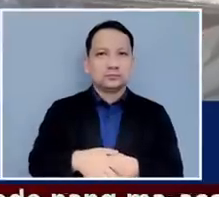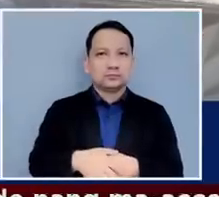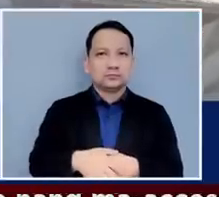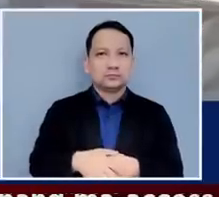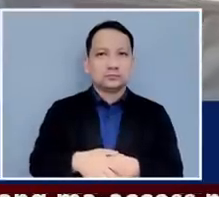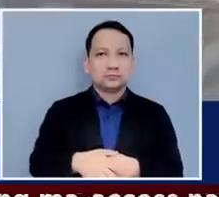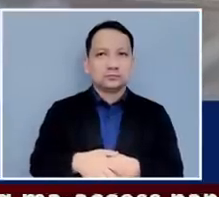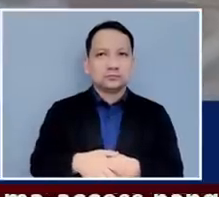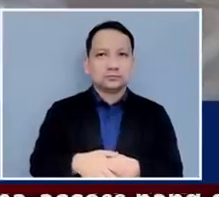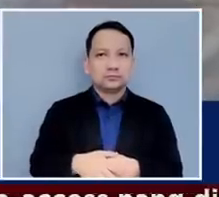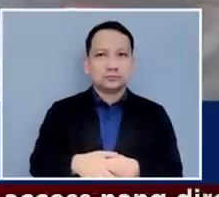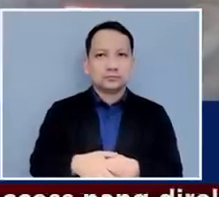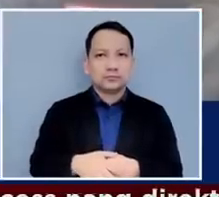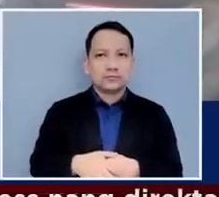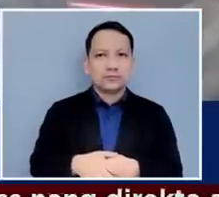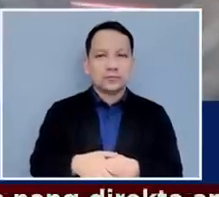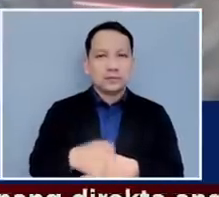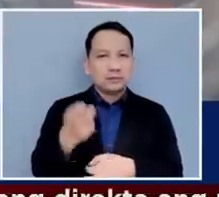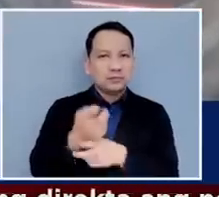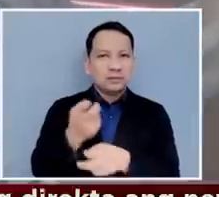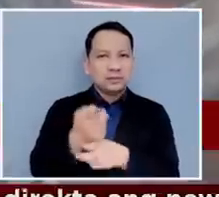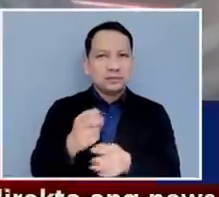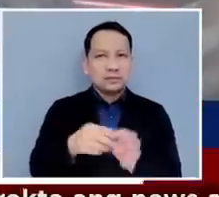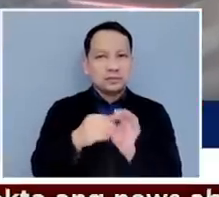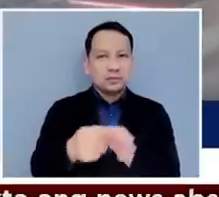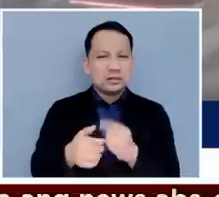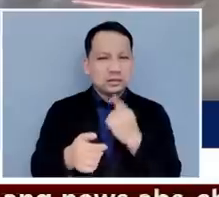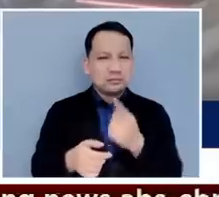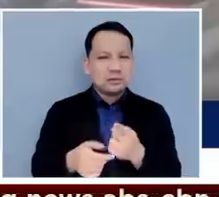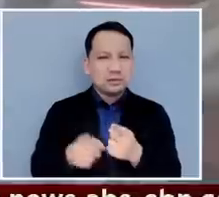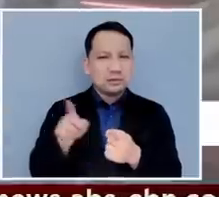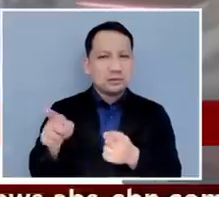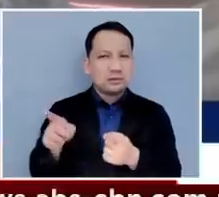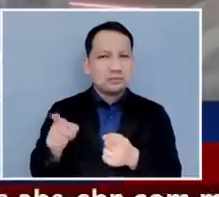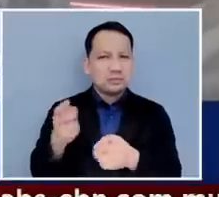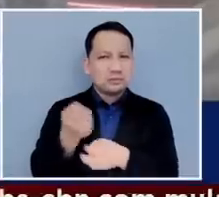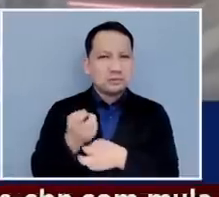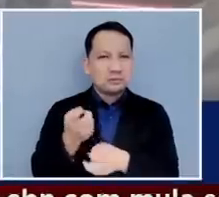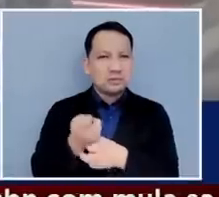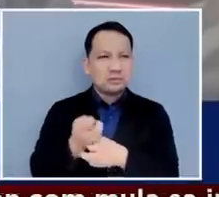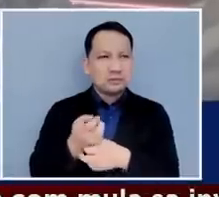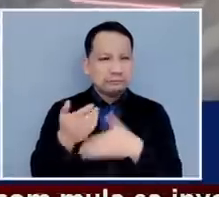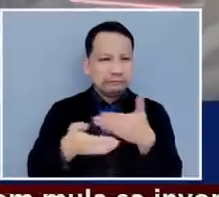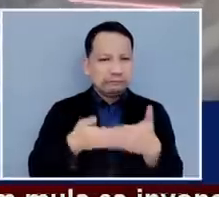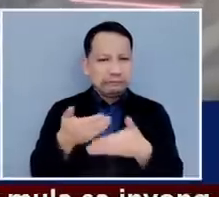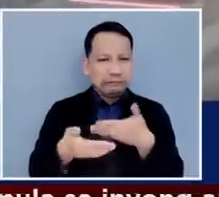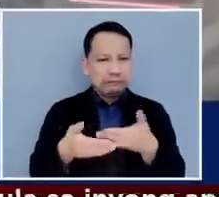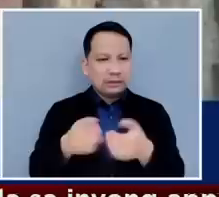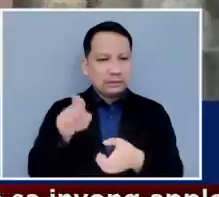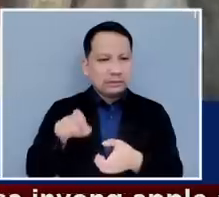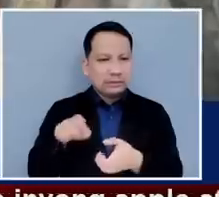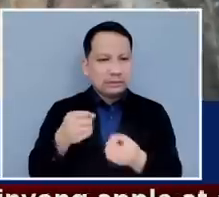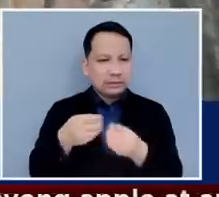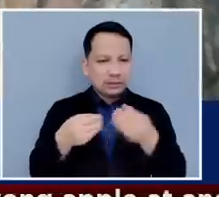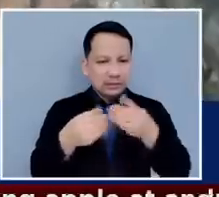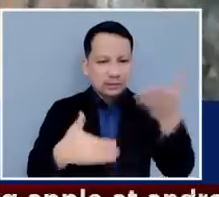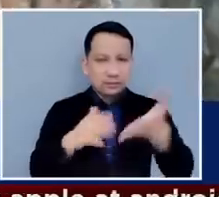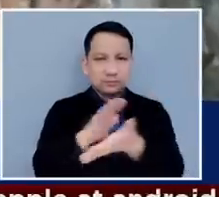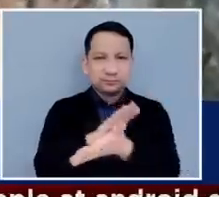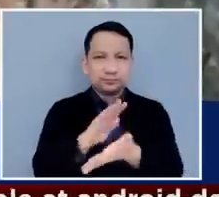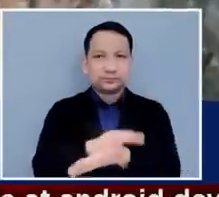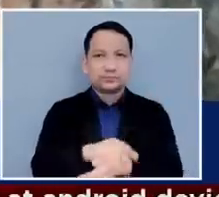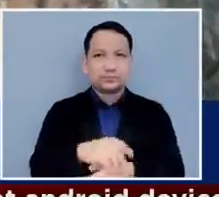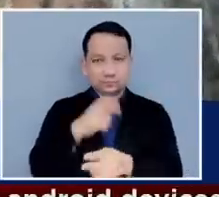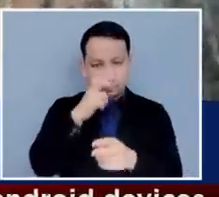mga kinanglanon nga mga. Sabi niya, marami pang kailangang papeles para makabenta ng baboy. Naghigpit